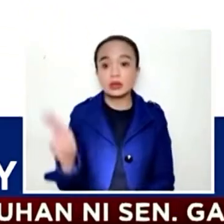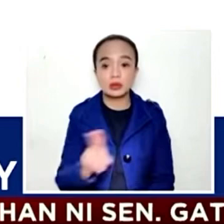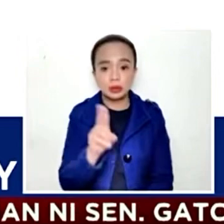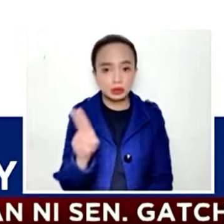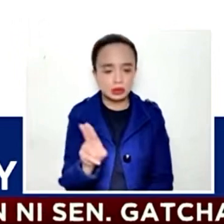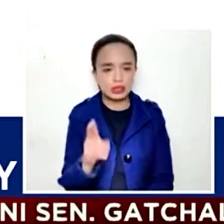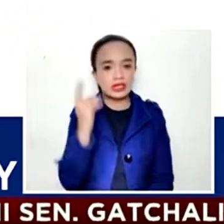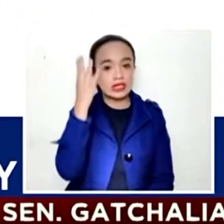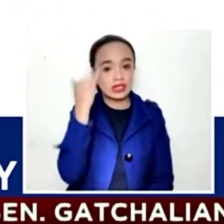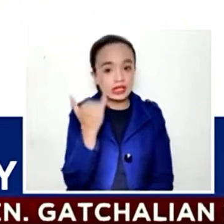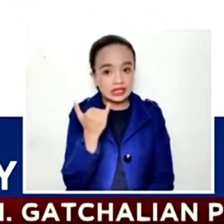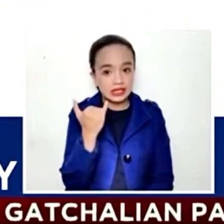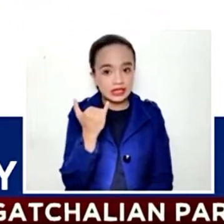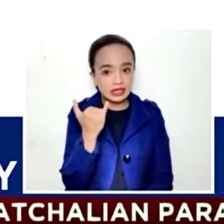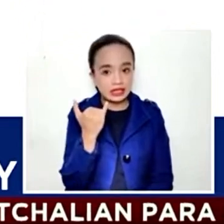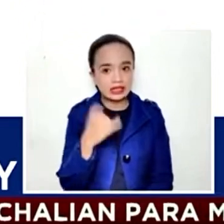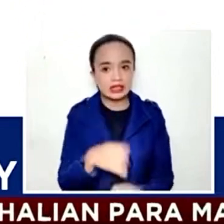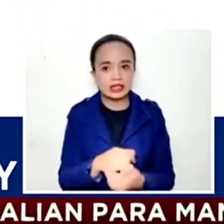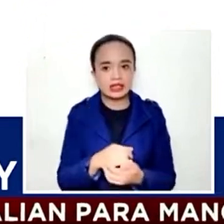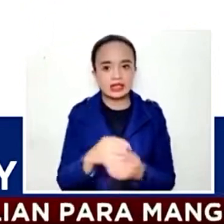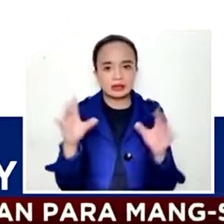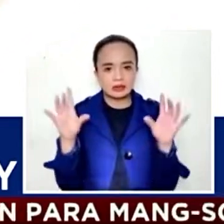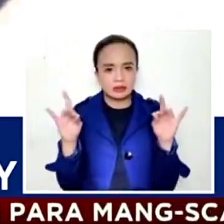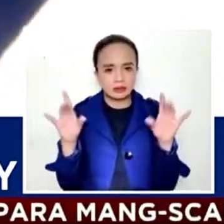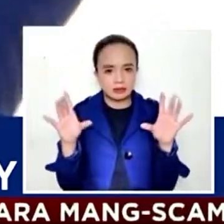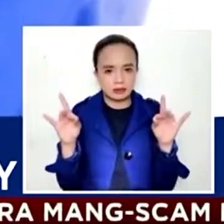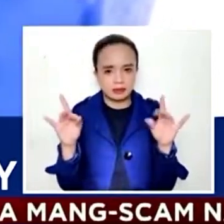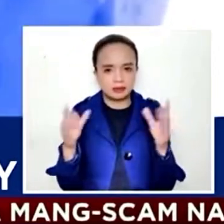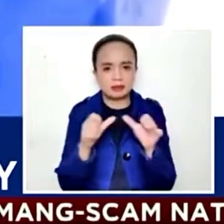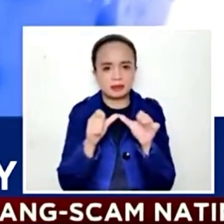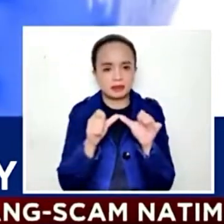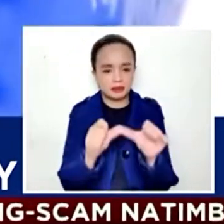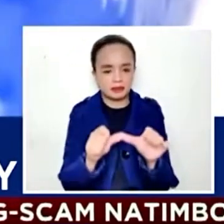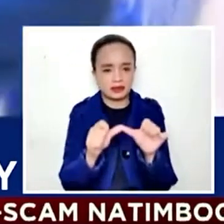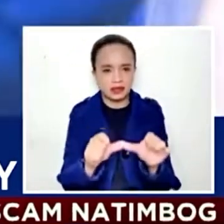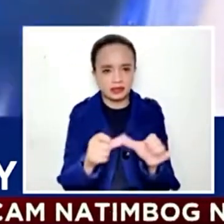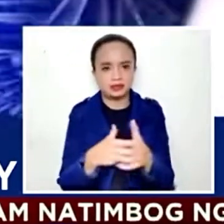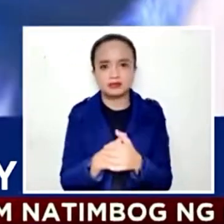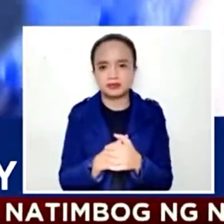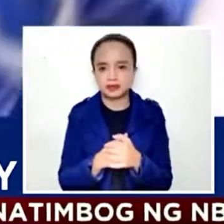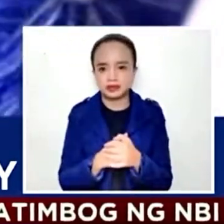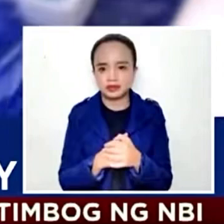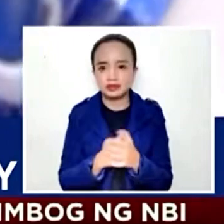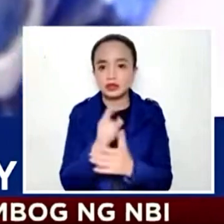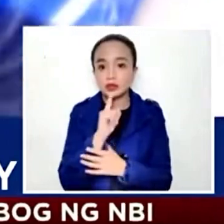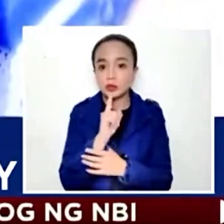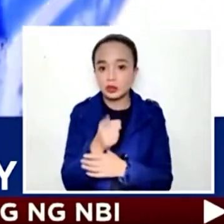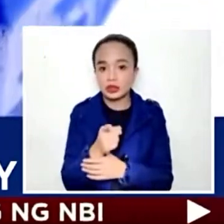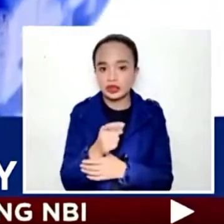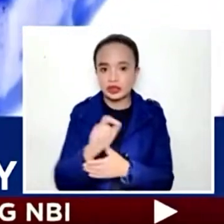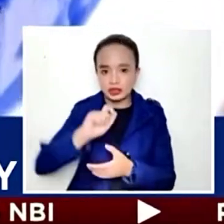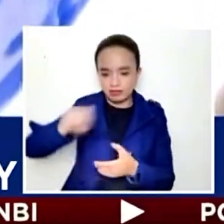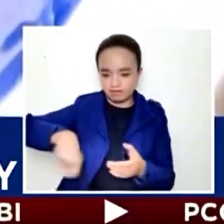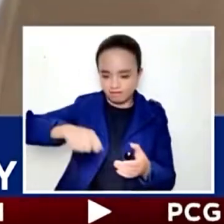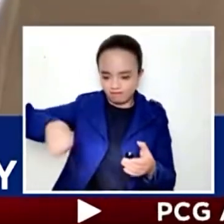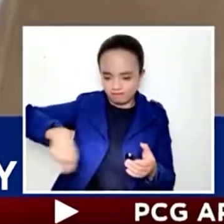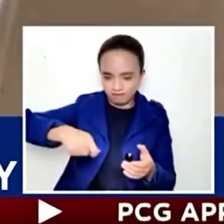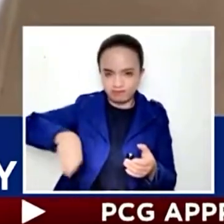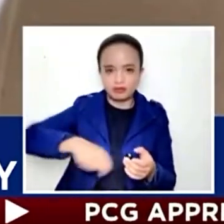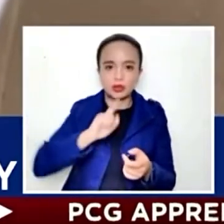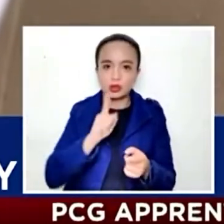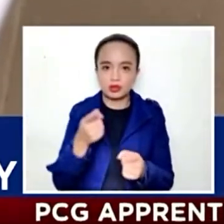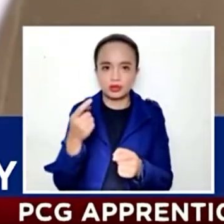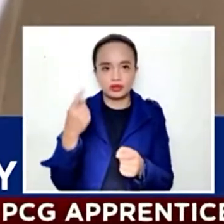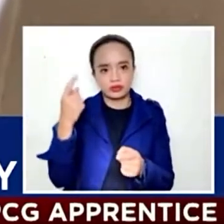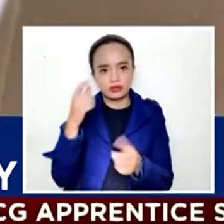sticky, makapal yung kanyang consistency. Uh-huh. And then talagang kapag binabrush mo yung toilet, napakadali for me,